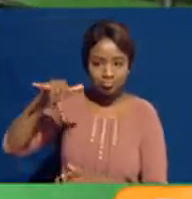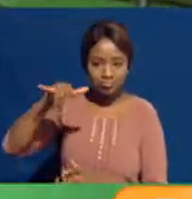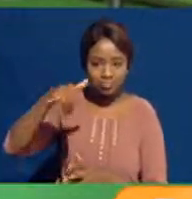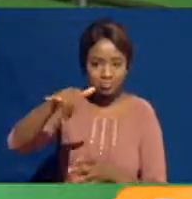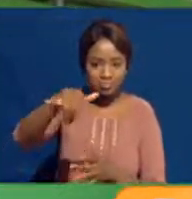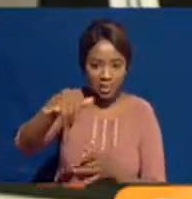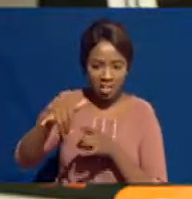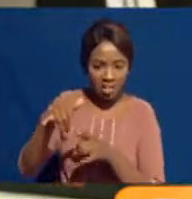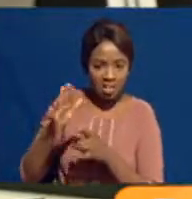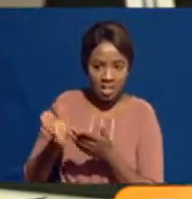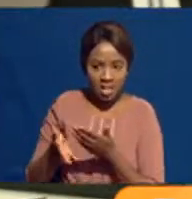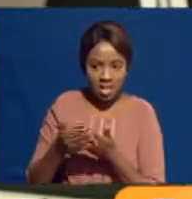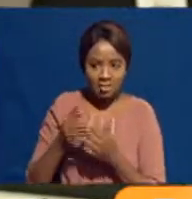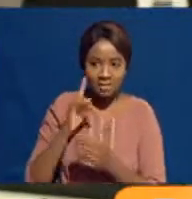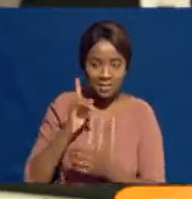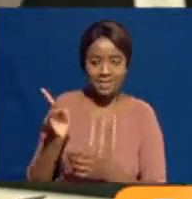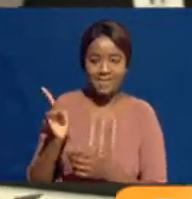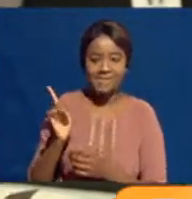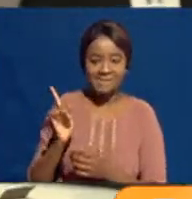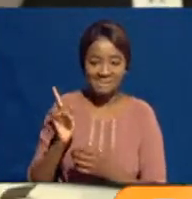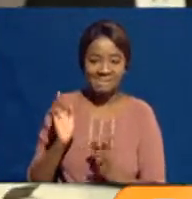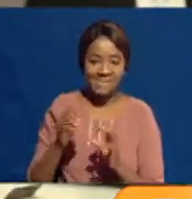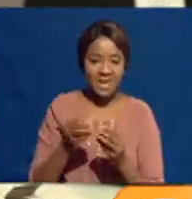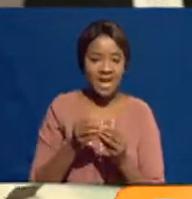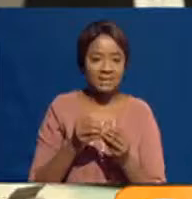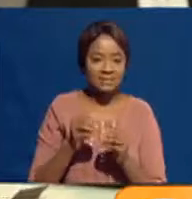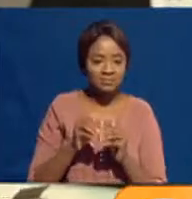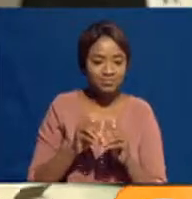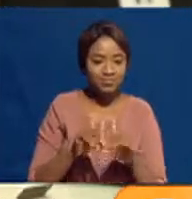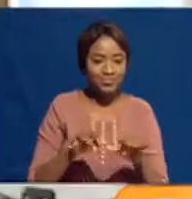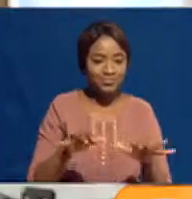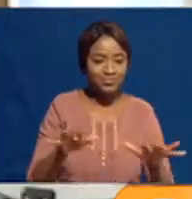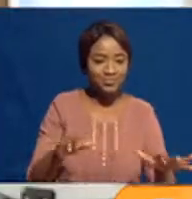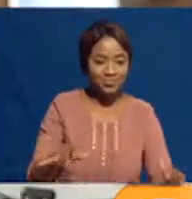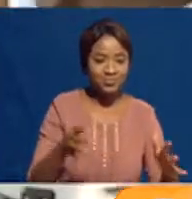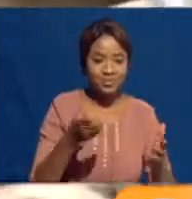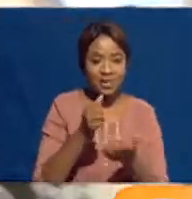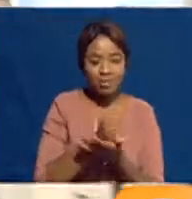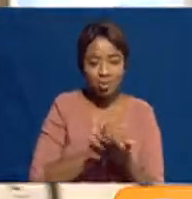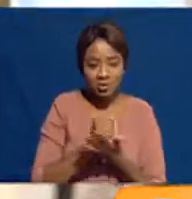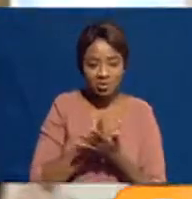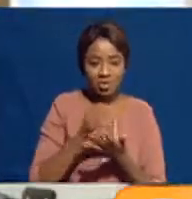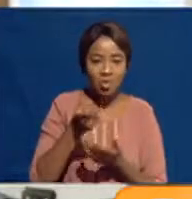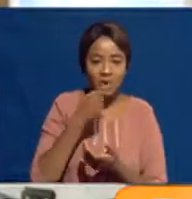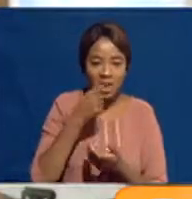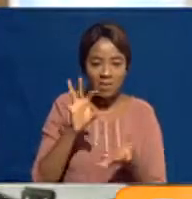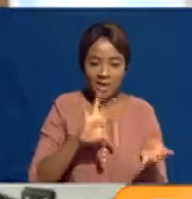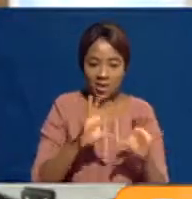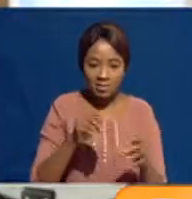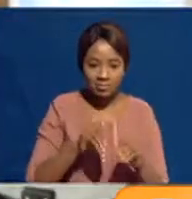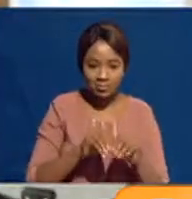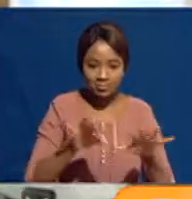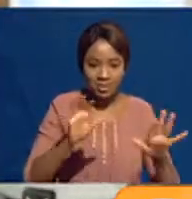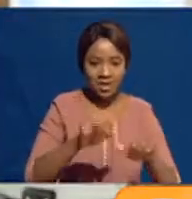hii kukabiliana na magonjwa ya mimea na kupunguza hasara. Kitu tunachotaka ni kila